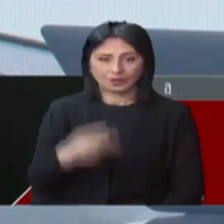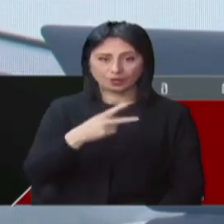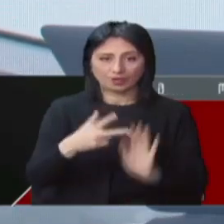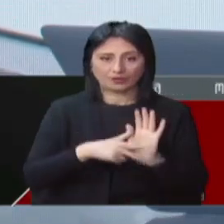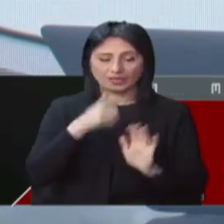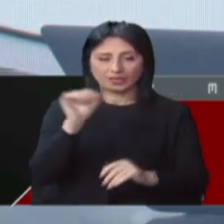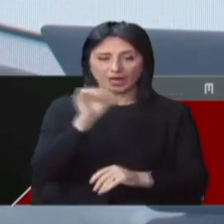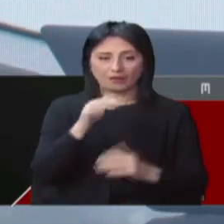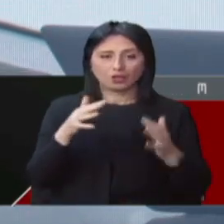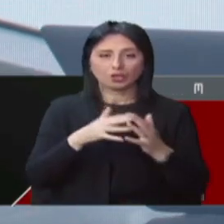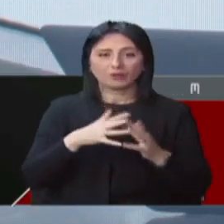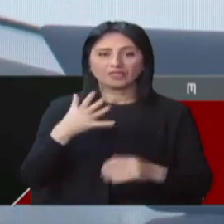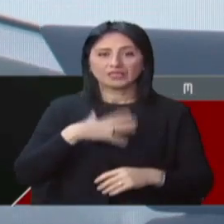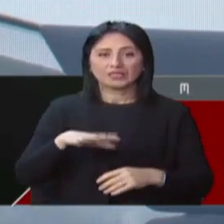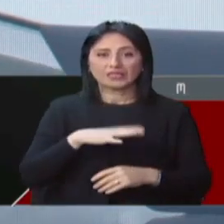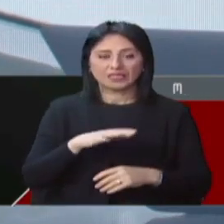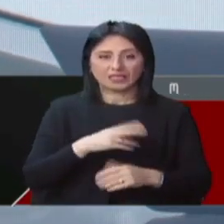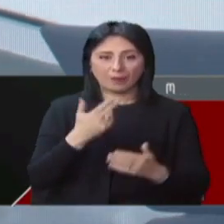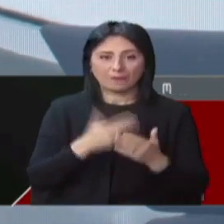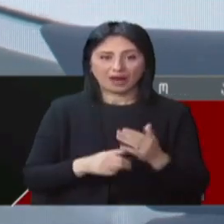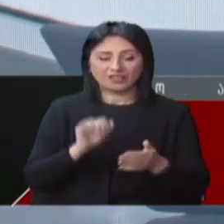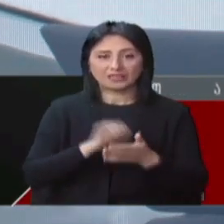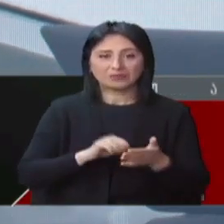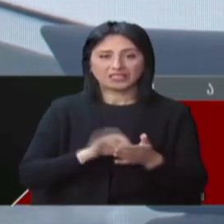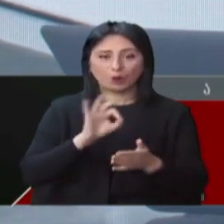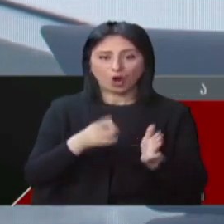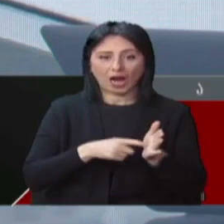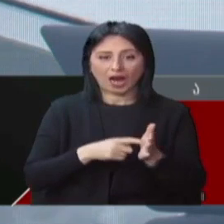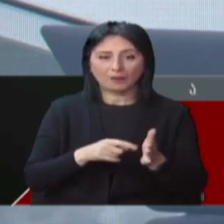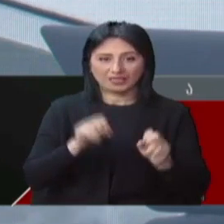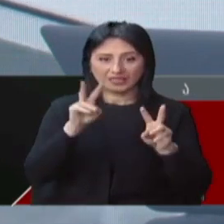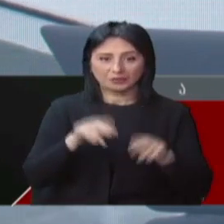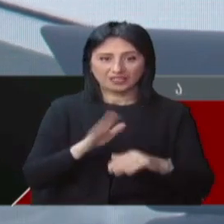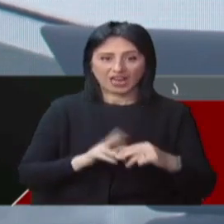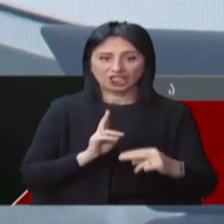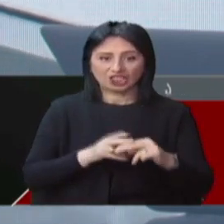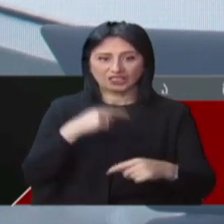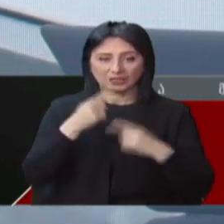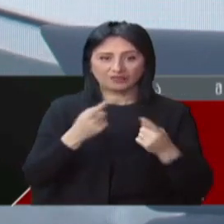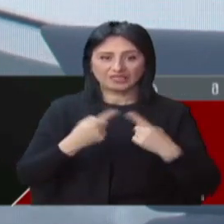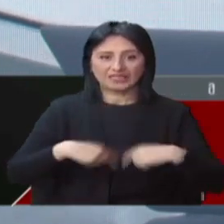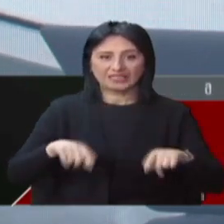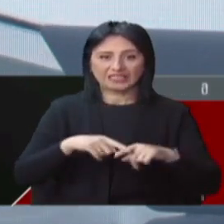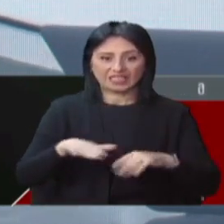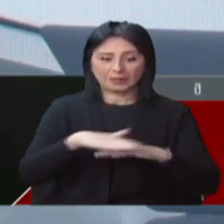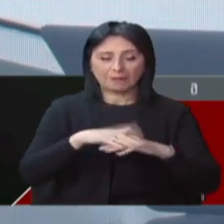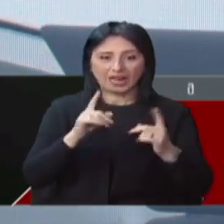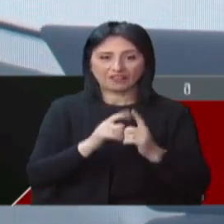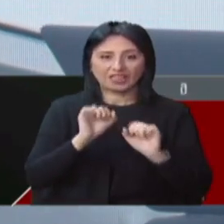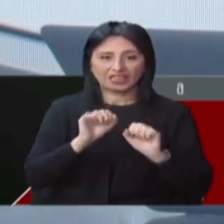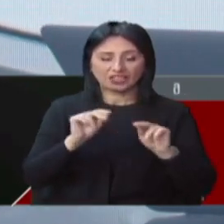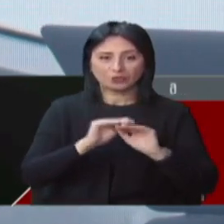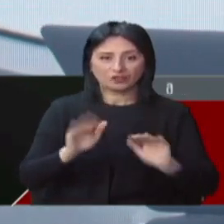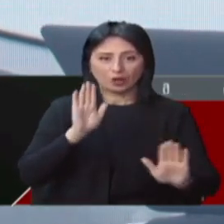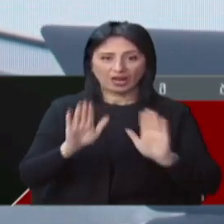2008 წლის აგვისტოს ომში საქართველოს მარცხის გამოწვევი მიზეზების გამოძიების შეგნებულად ხელშეშლაზე საუბრობს საზოგადოებრივი პლატფორმა დაიცავი